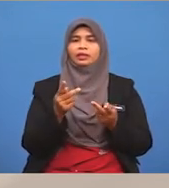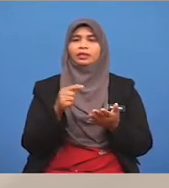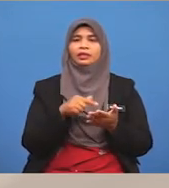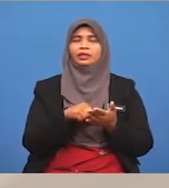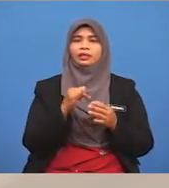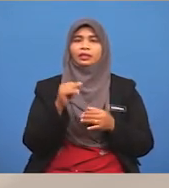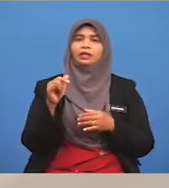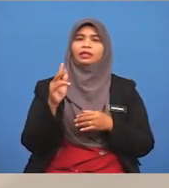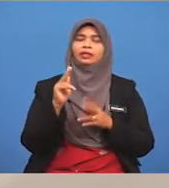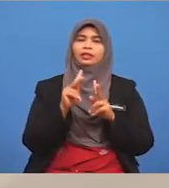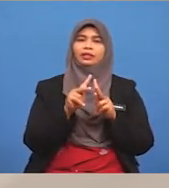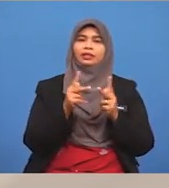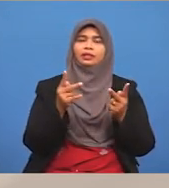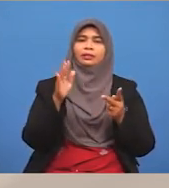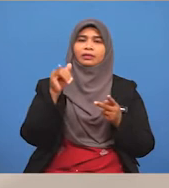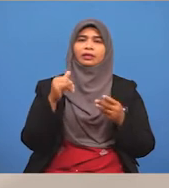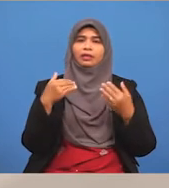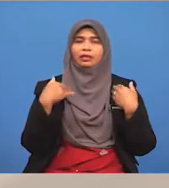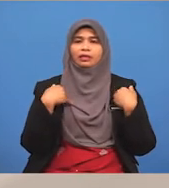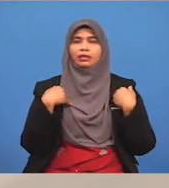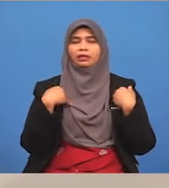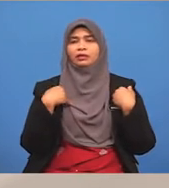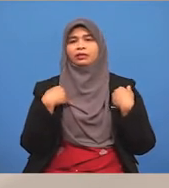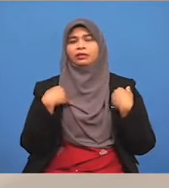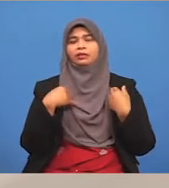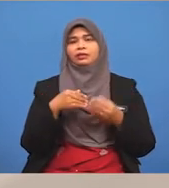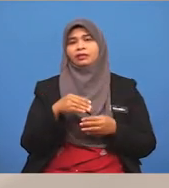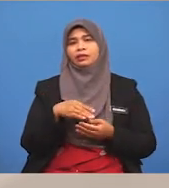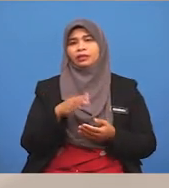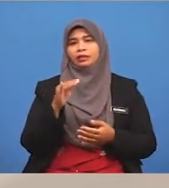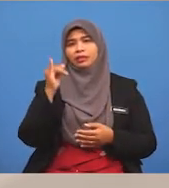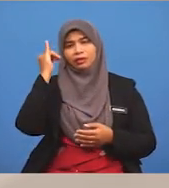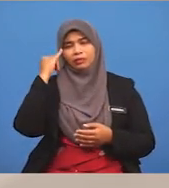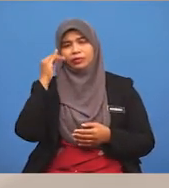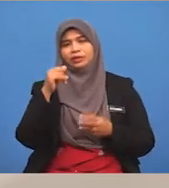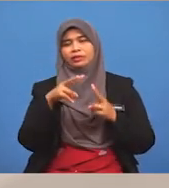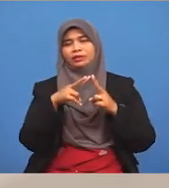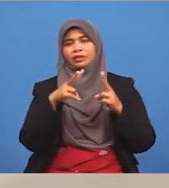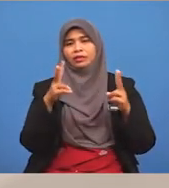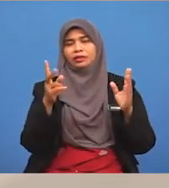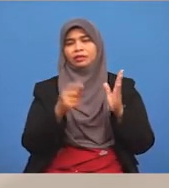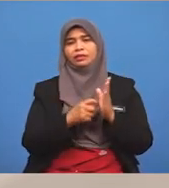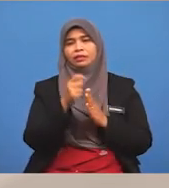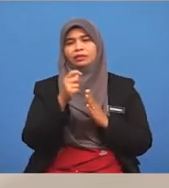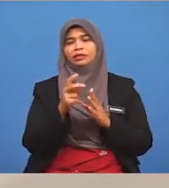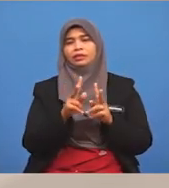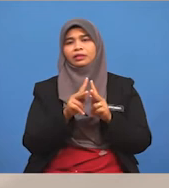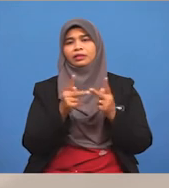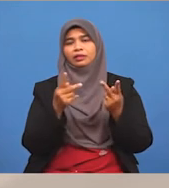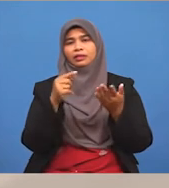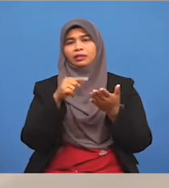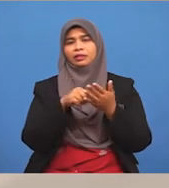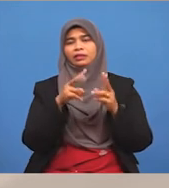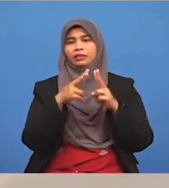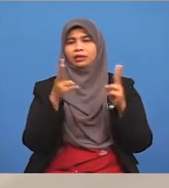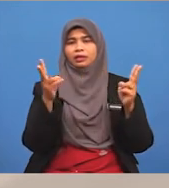khazanah ilmu yang sangat tinggi nilainya. Kitab yang tersohor ini sangat bermanfaat kepada umat Islam,